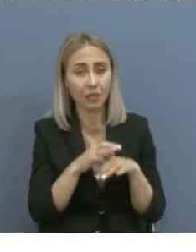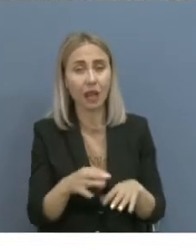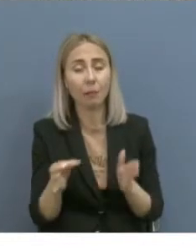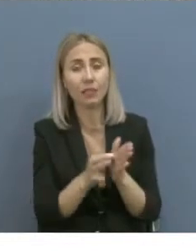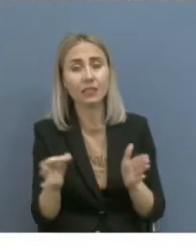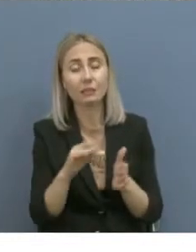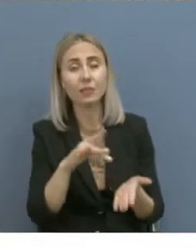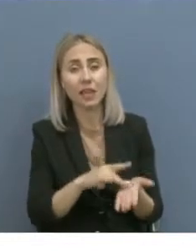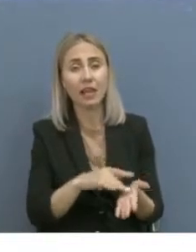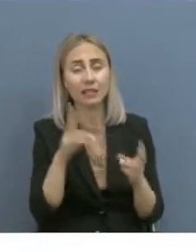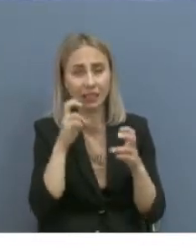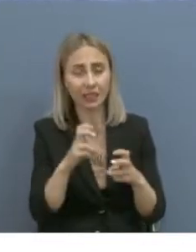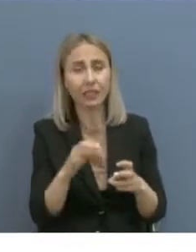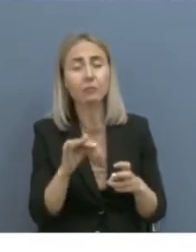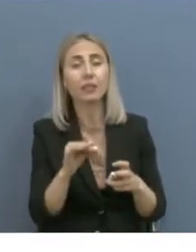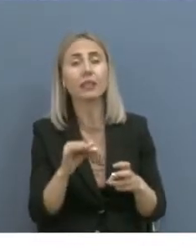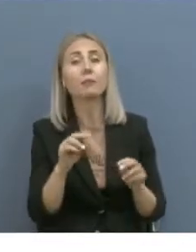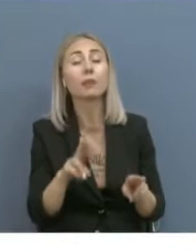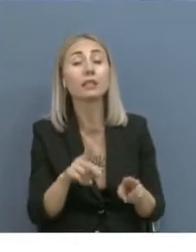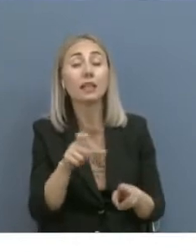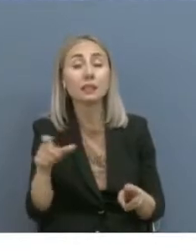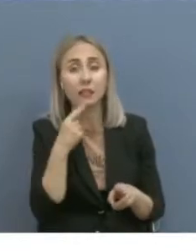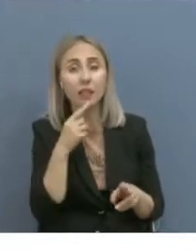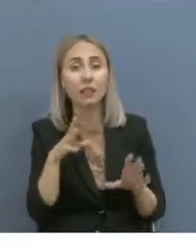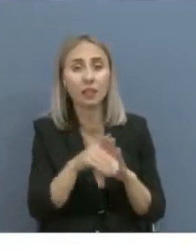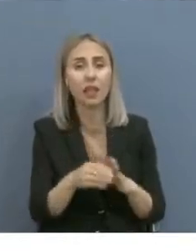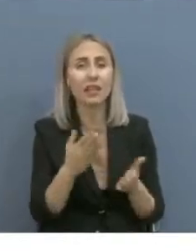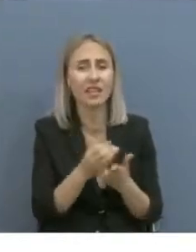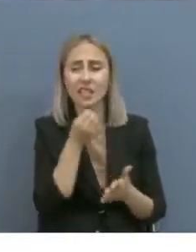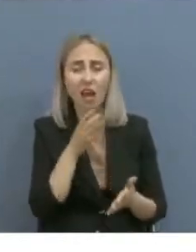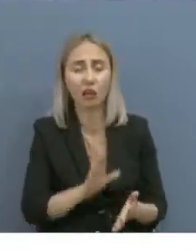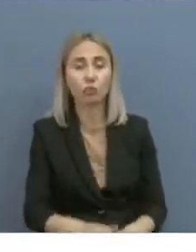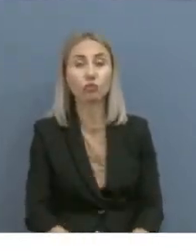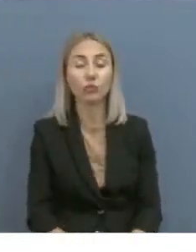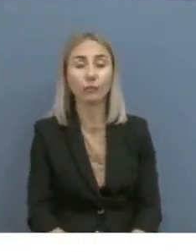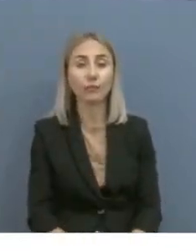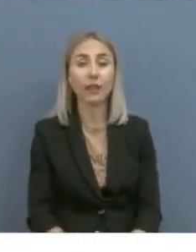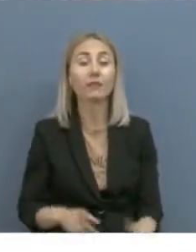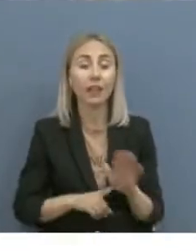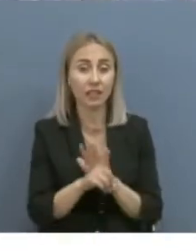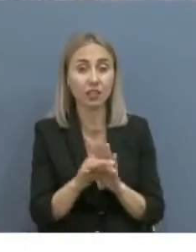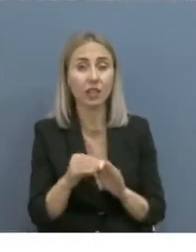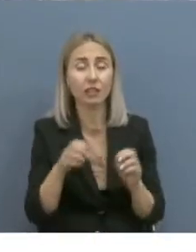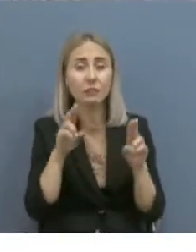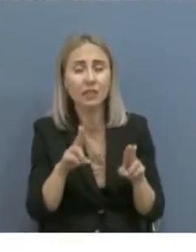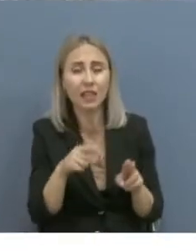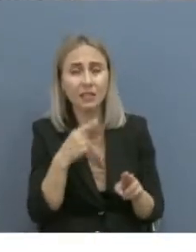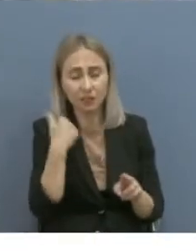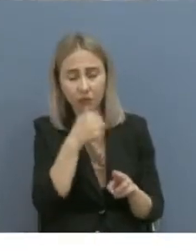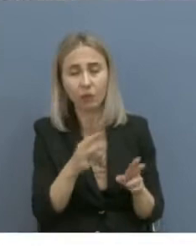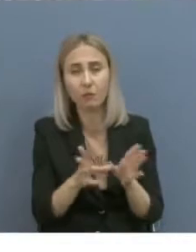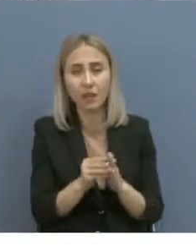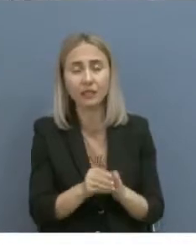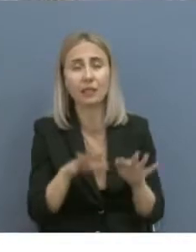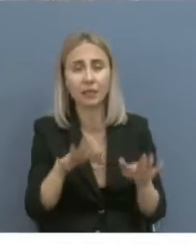жарамайтынын дәлелдеген. Жыл басынан бері уәкілетті орган 340 құқық бұзушылықты тіркеген. Әкімшілік жазаға тартылғандарға 3